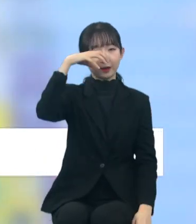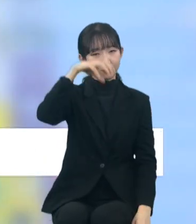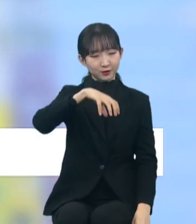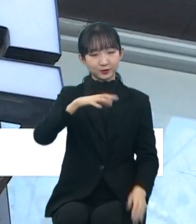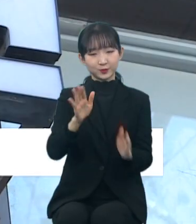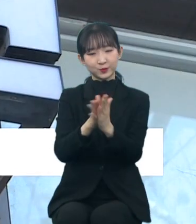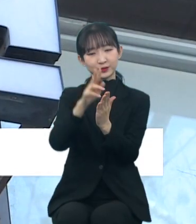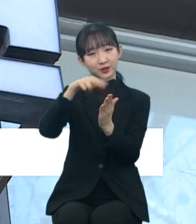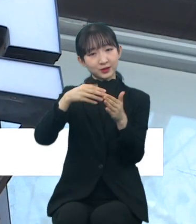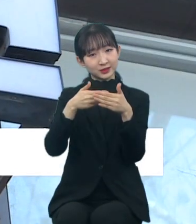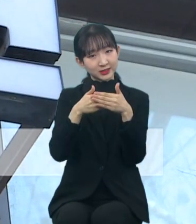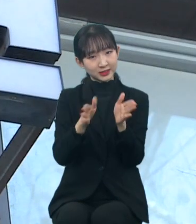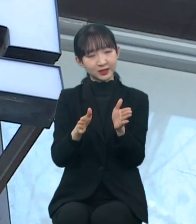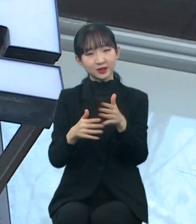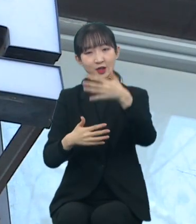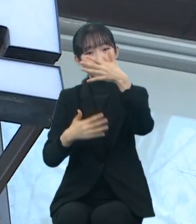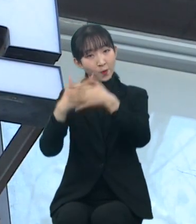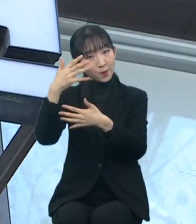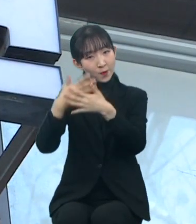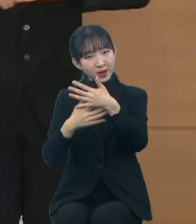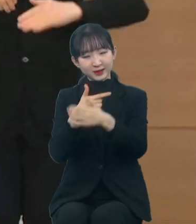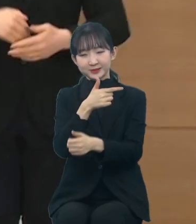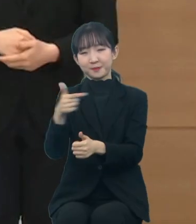영화관, 대형마트 등이 해당됩니다.